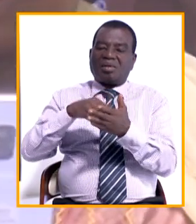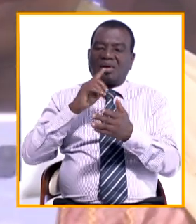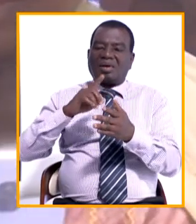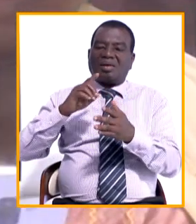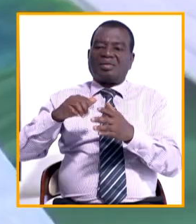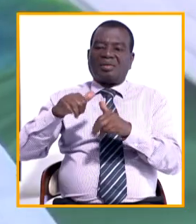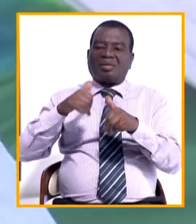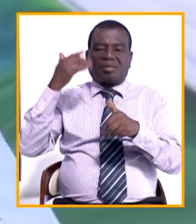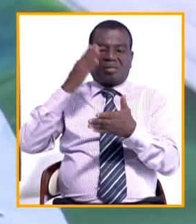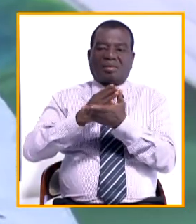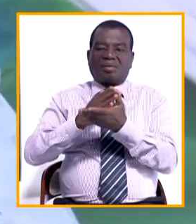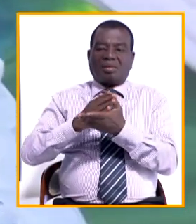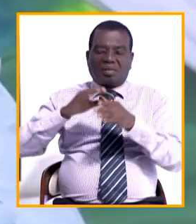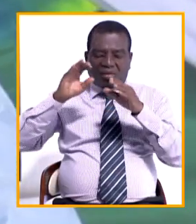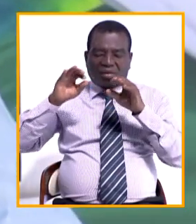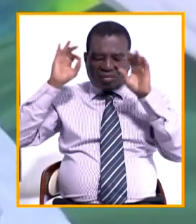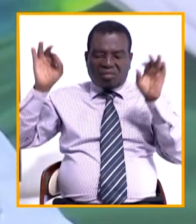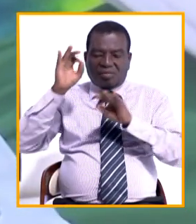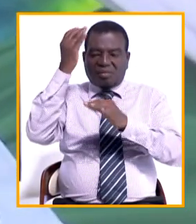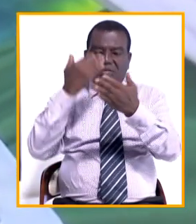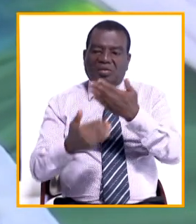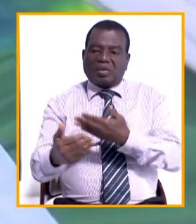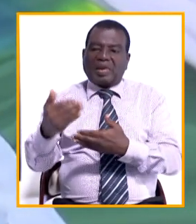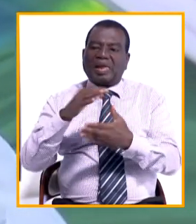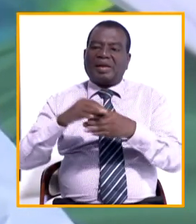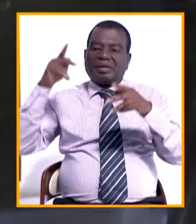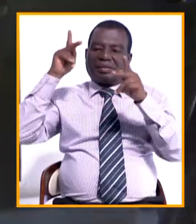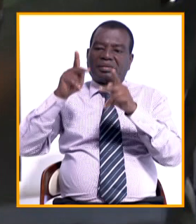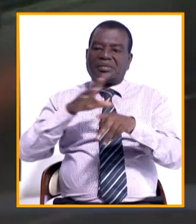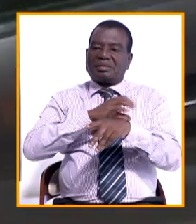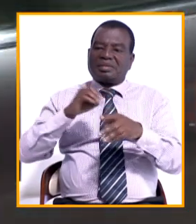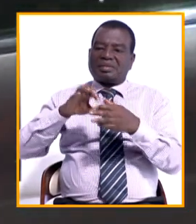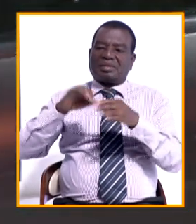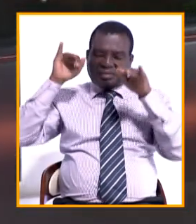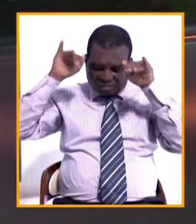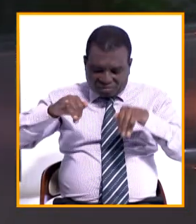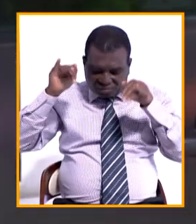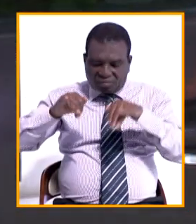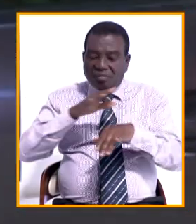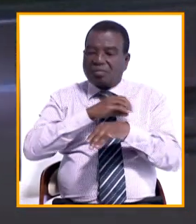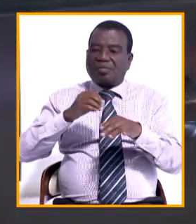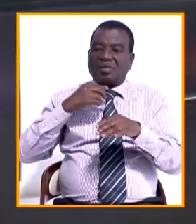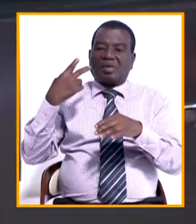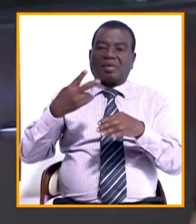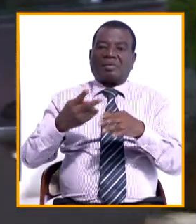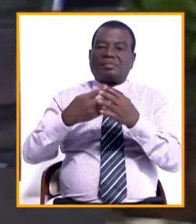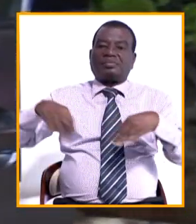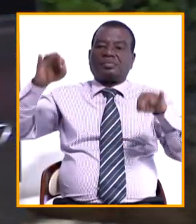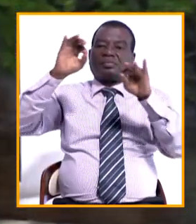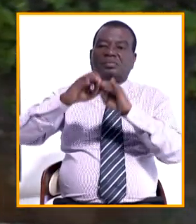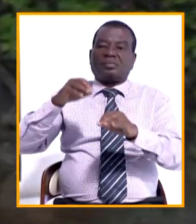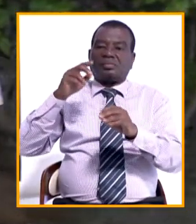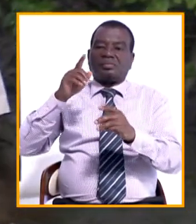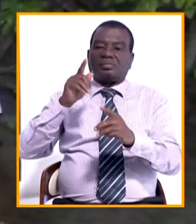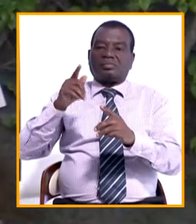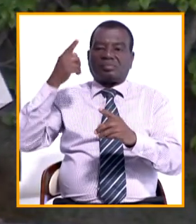une halte pour commémorer la naissance de ce personnage clé de l'islam. Une commémoration qui revêt d'une importance